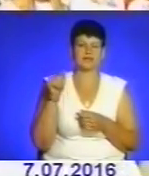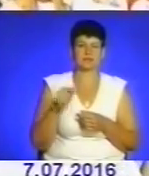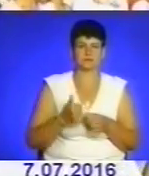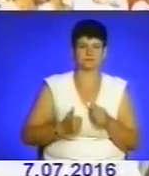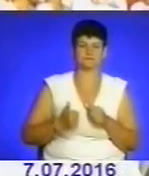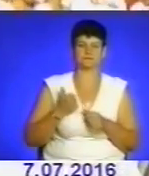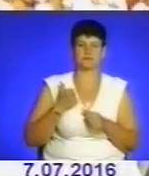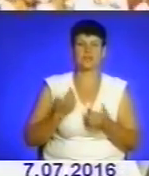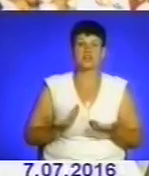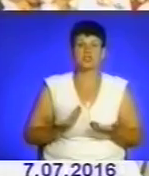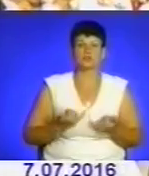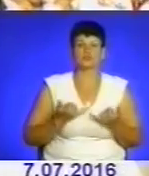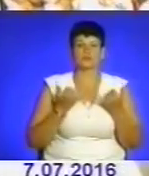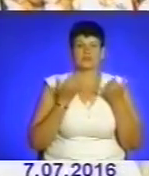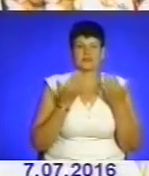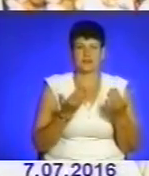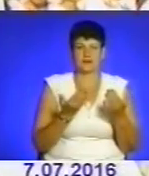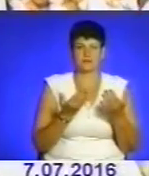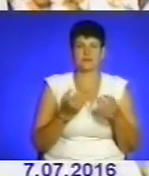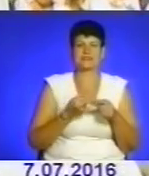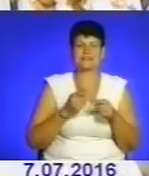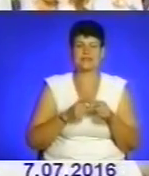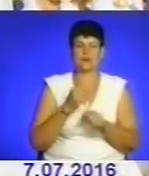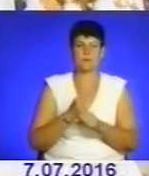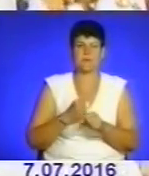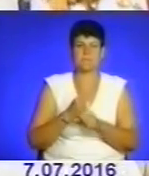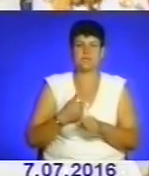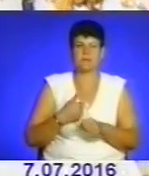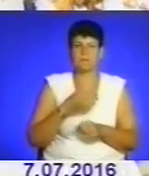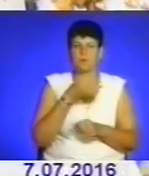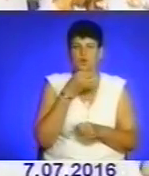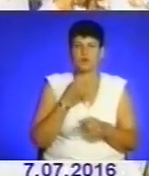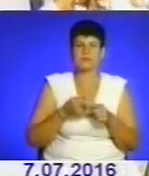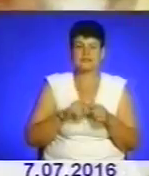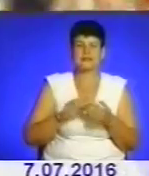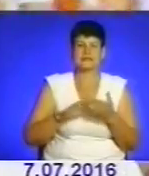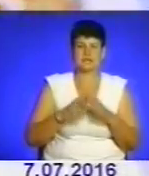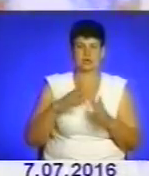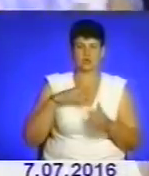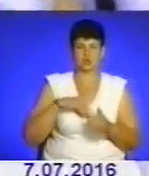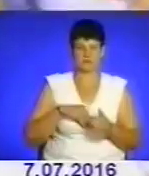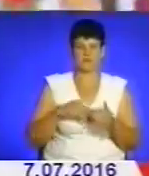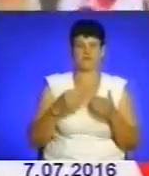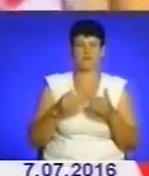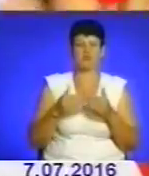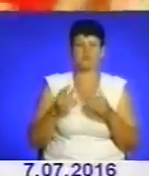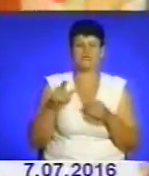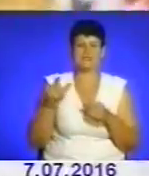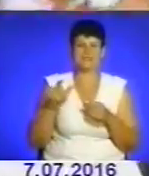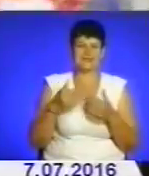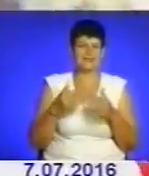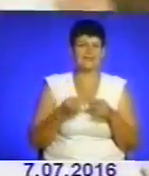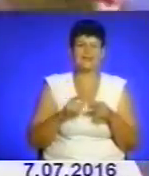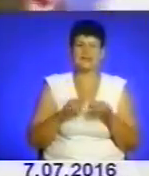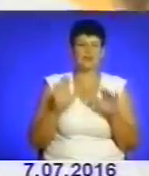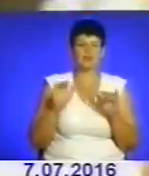Я живу ними. Я живу цією працею. Мені подобається цей стан душі. Випускний – це не лише прощання з